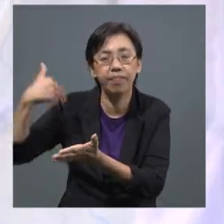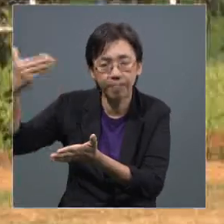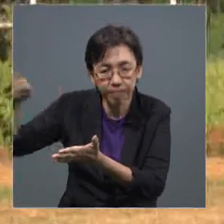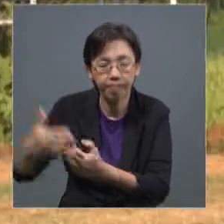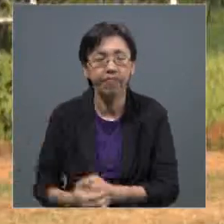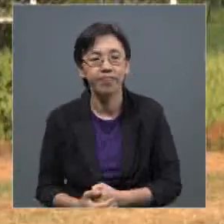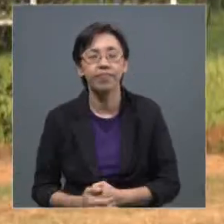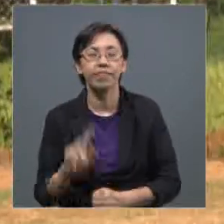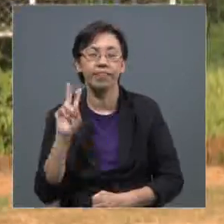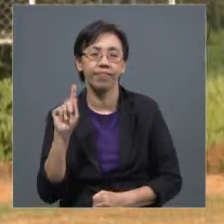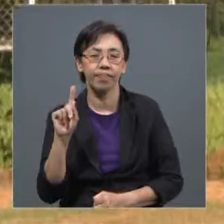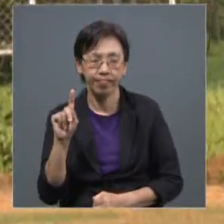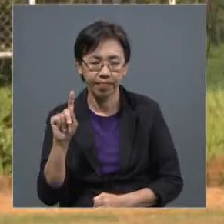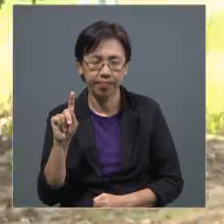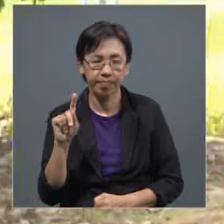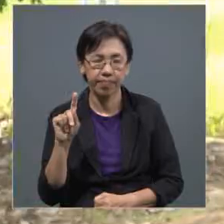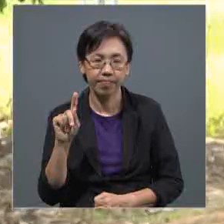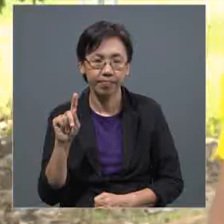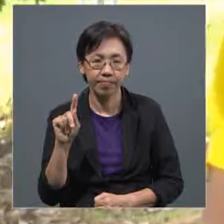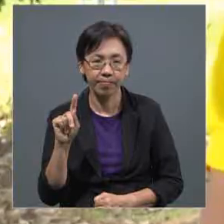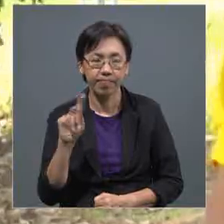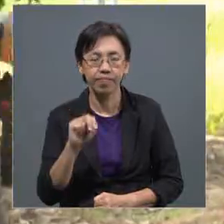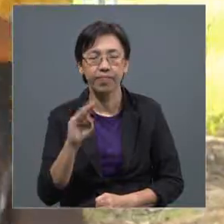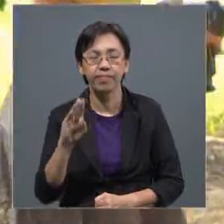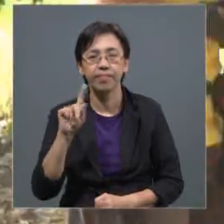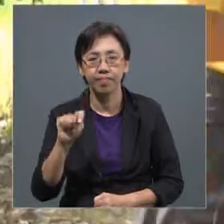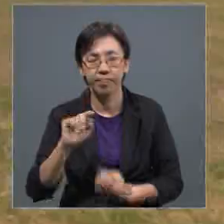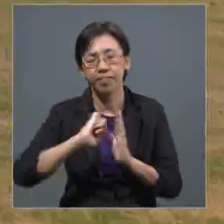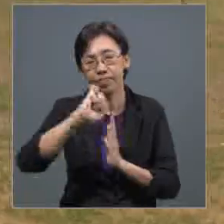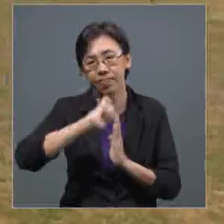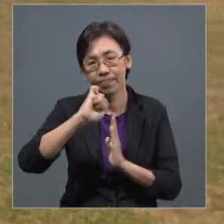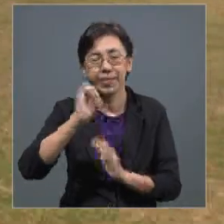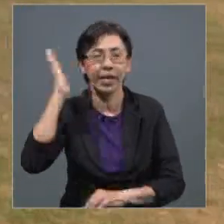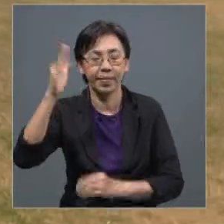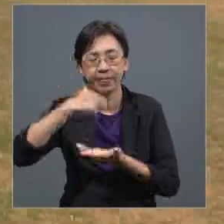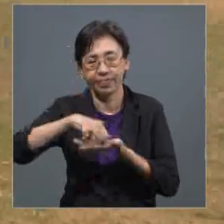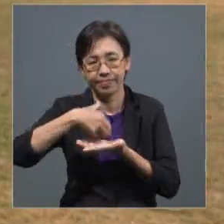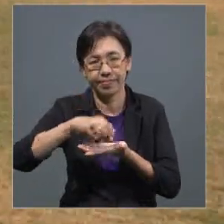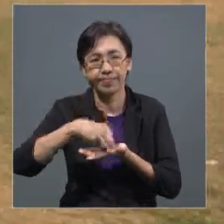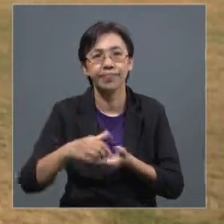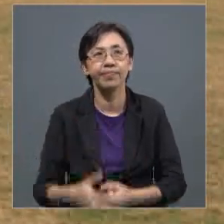ไปณัฐวุฒิมหาธรรมมงคลถ่ายภาพสุบินคำฟั่น NBT เชียงใหม่รายงาน